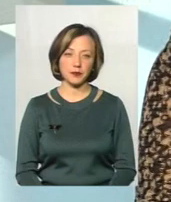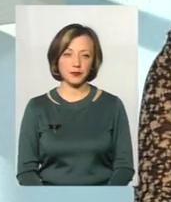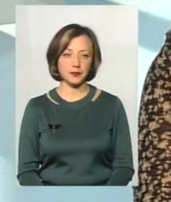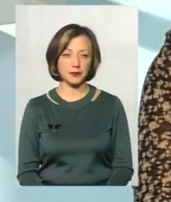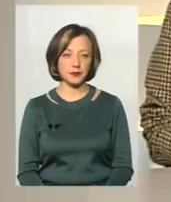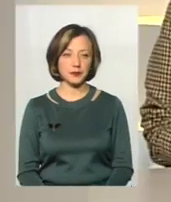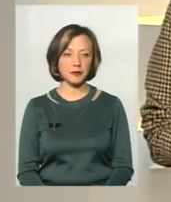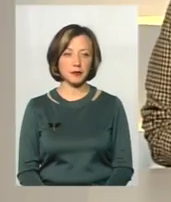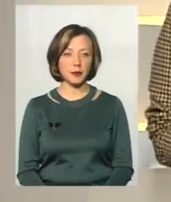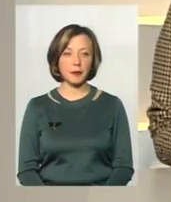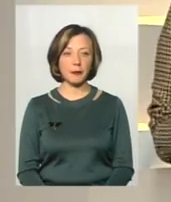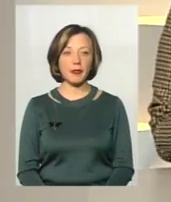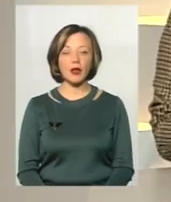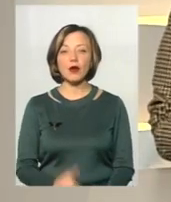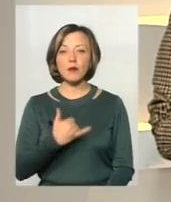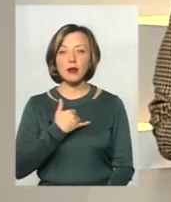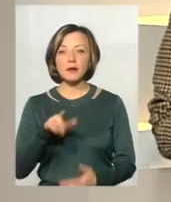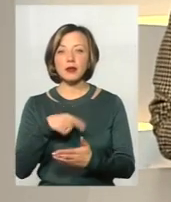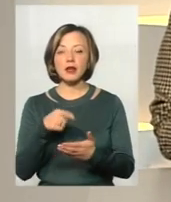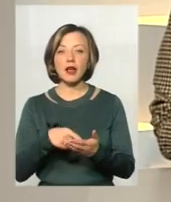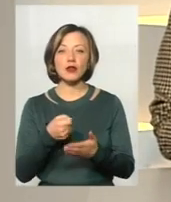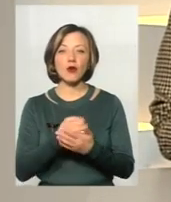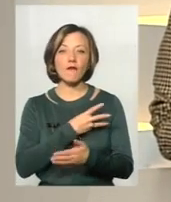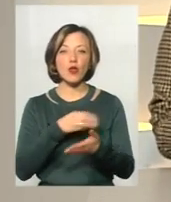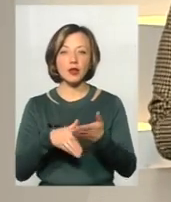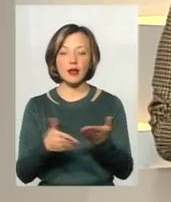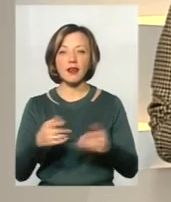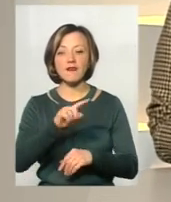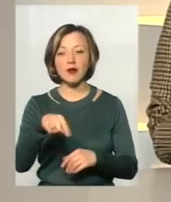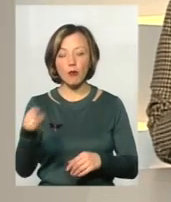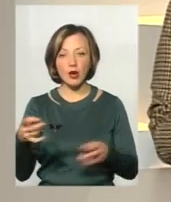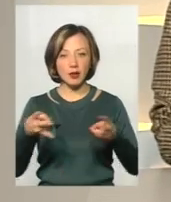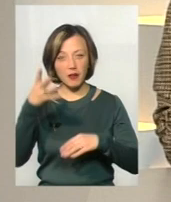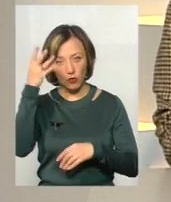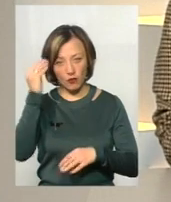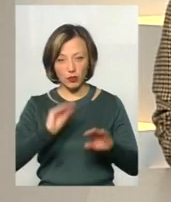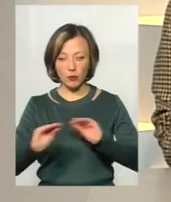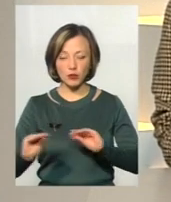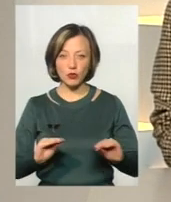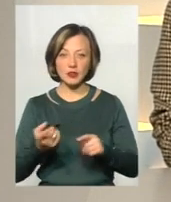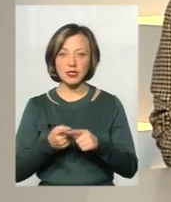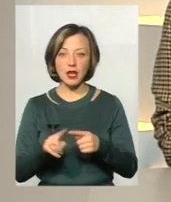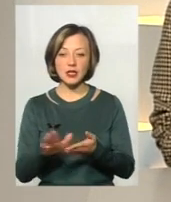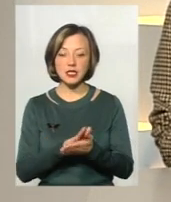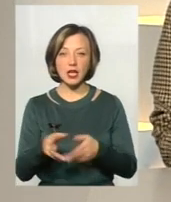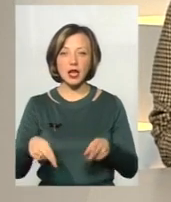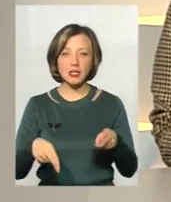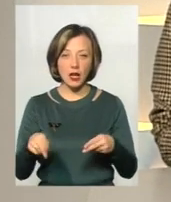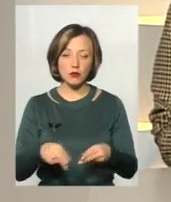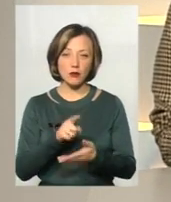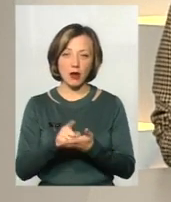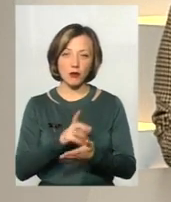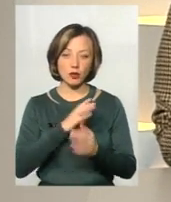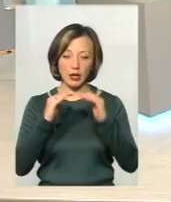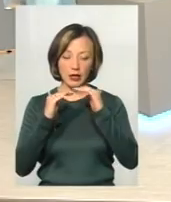мене питання як до волонтерів щодо вас. Які ще вимоги потрібно все ж таки врахувати, облаштовуючи стерилізатор, крім того, що він має